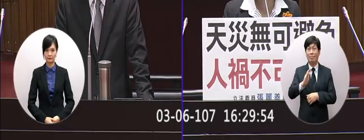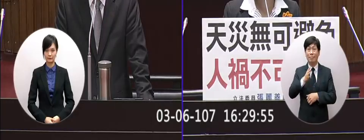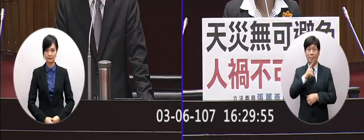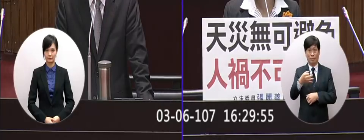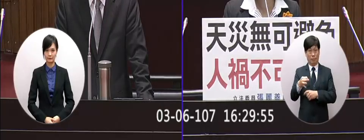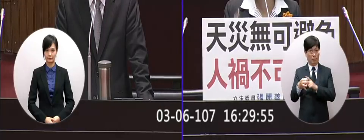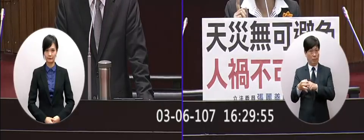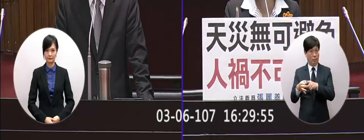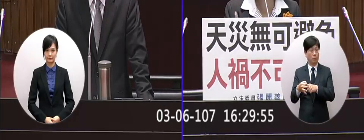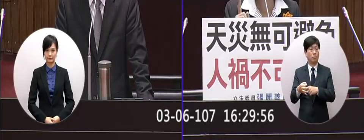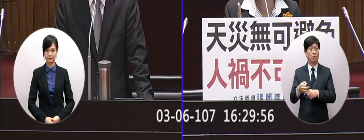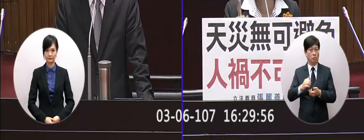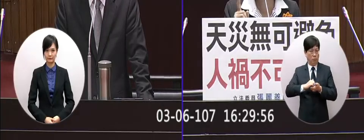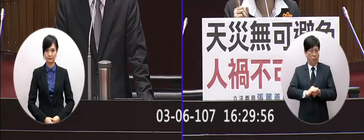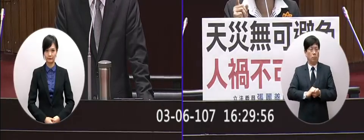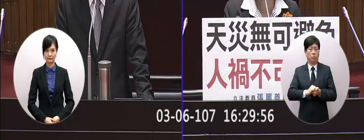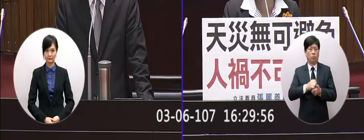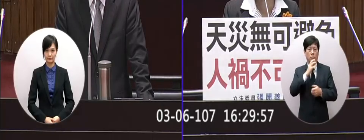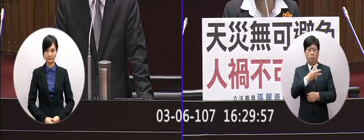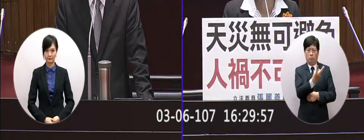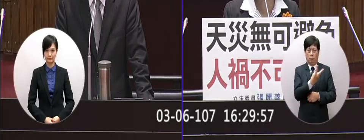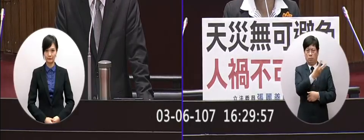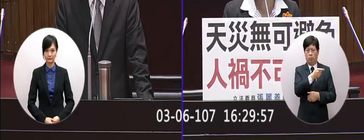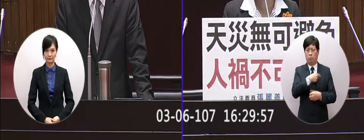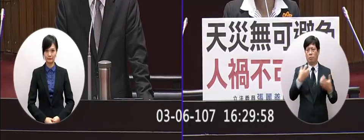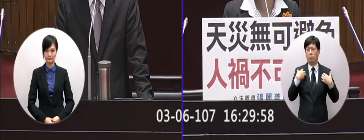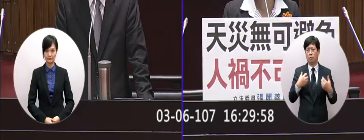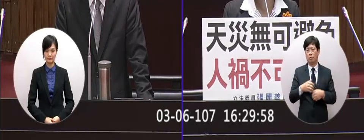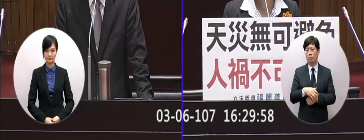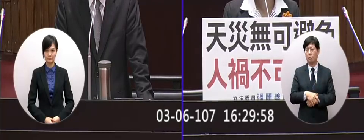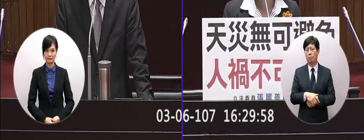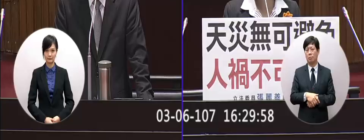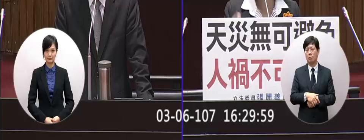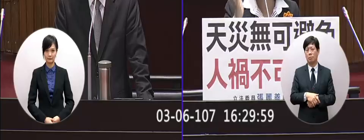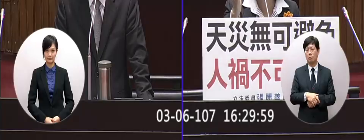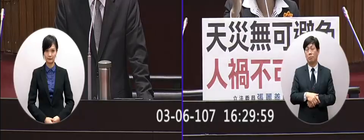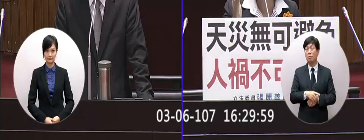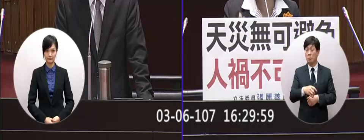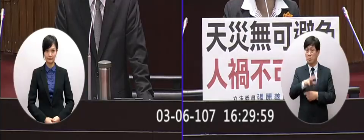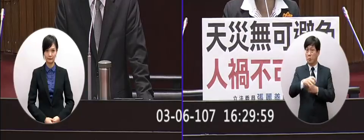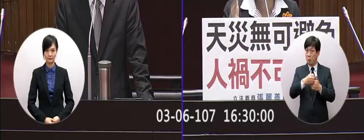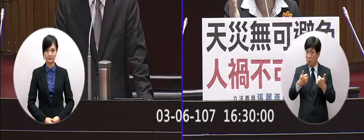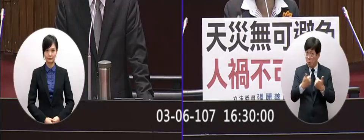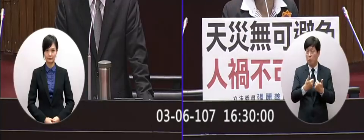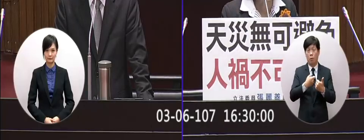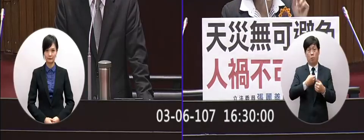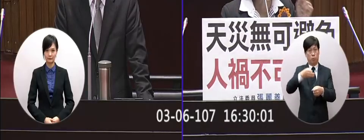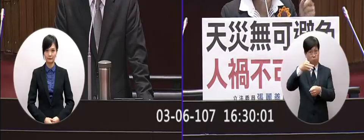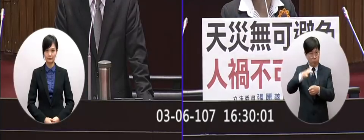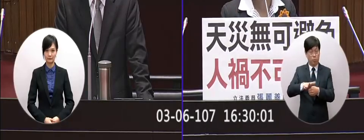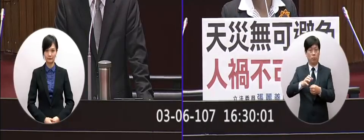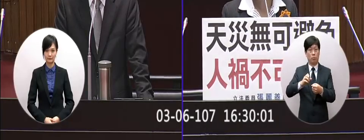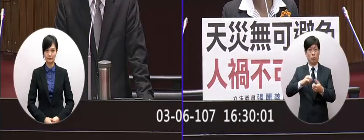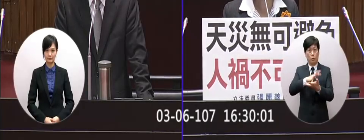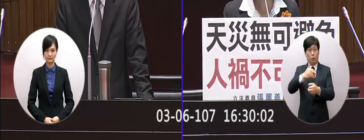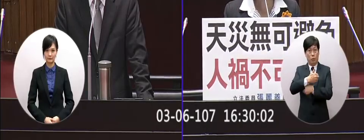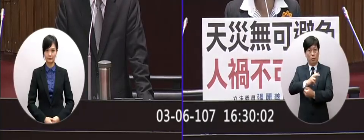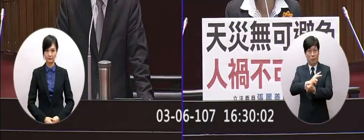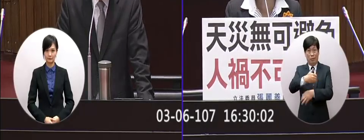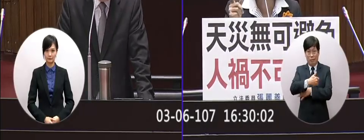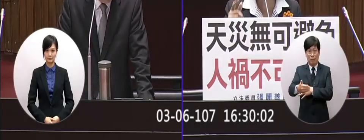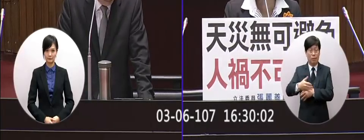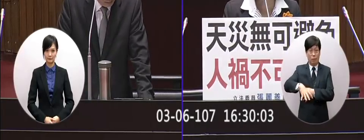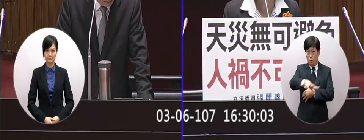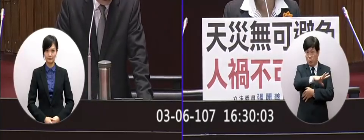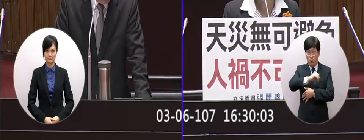笔钱必须要由这三个单位来负担。所以农委会必须要补助云林县所有